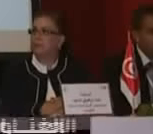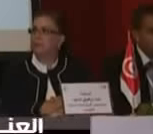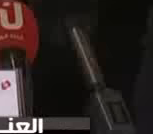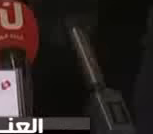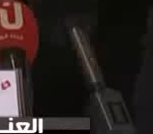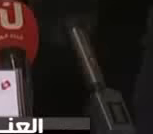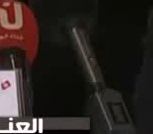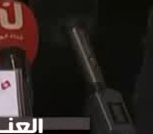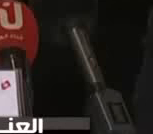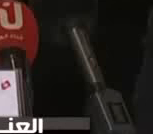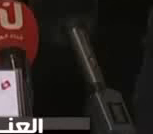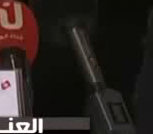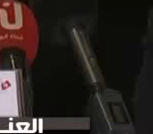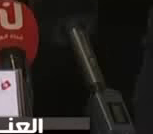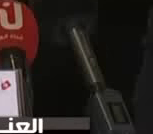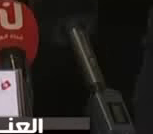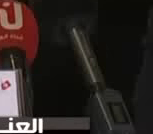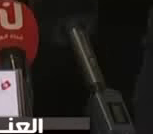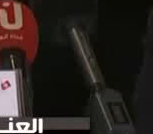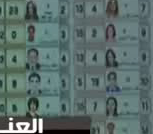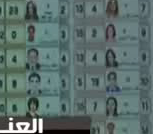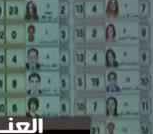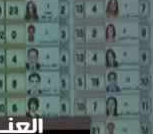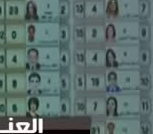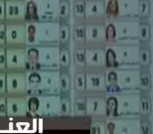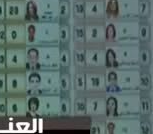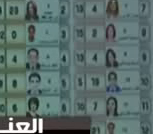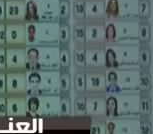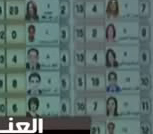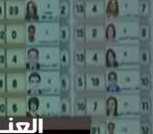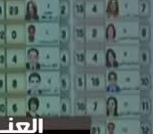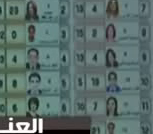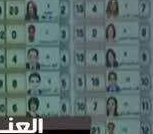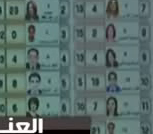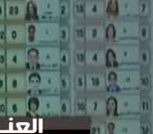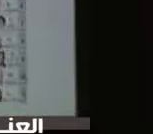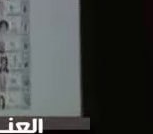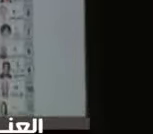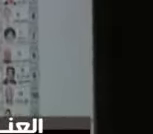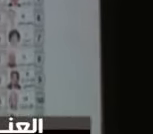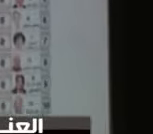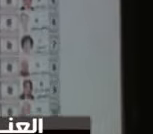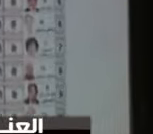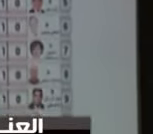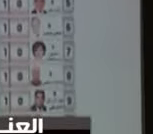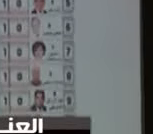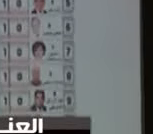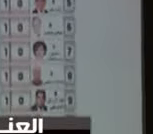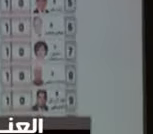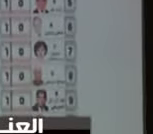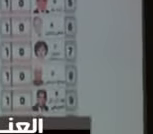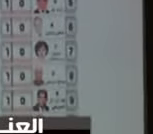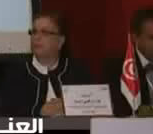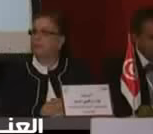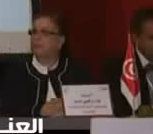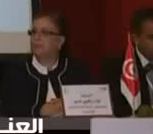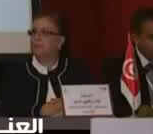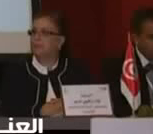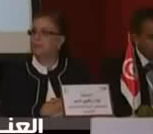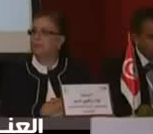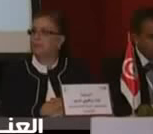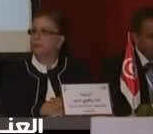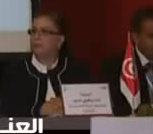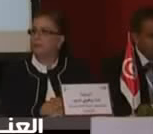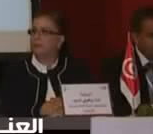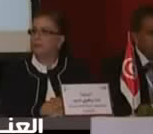الإعلان عن النتائج الأولية لانتخابات المجلس الأعلى للقضاء في انتظار الطعون، والحصيلة مشاركة مكثفة للقضاة ونسب